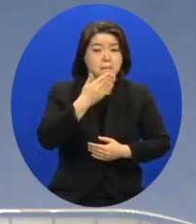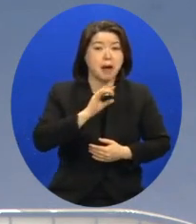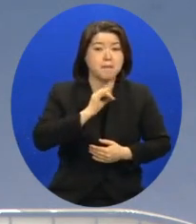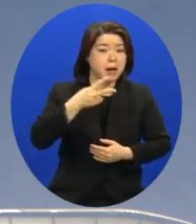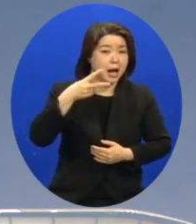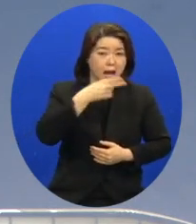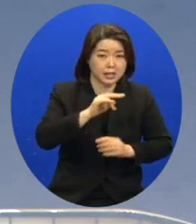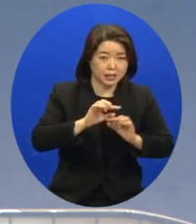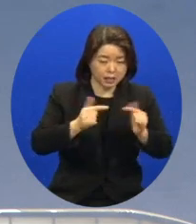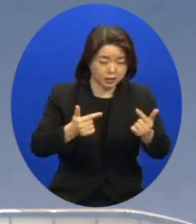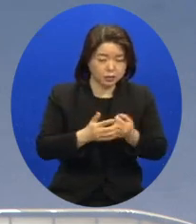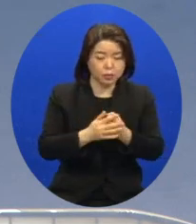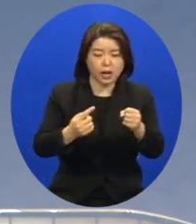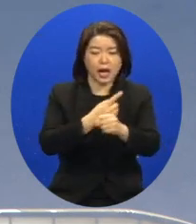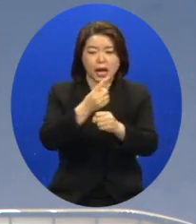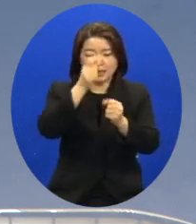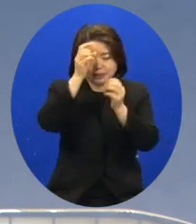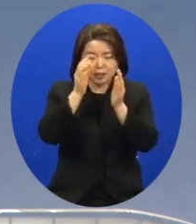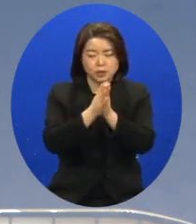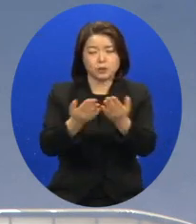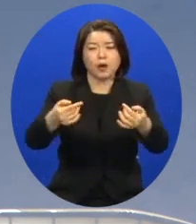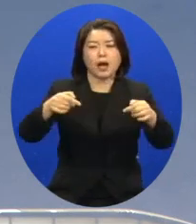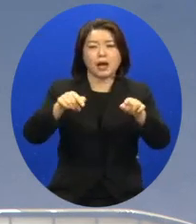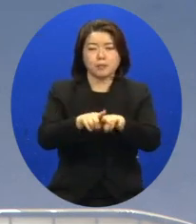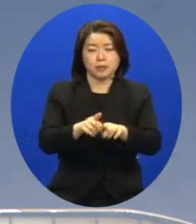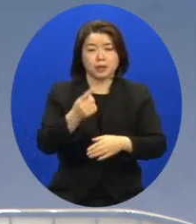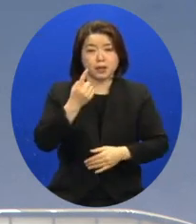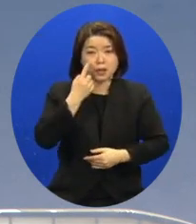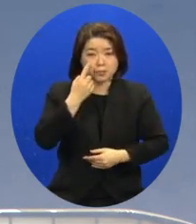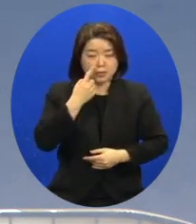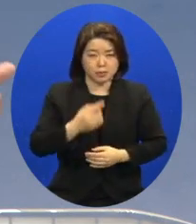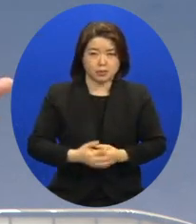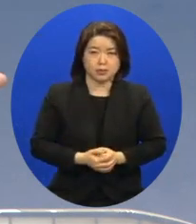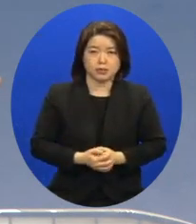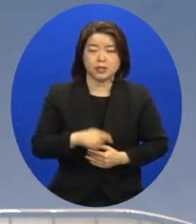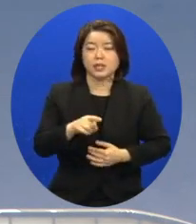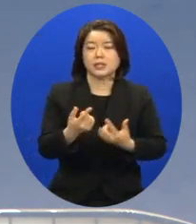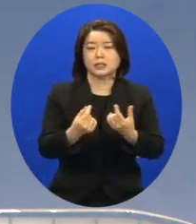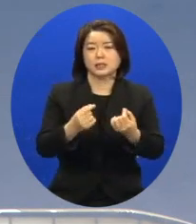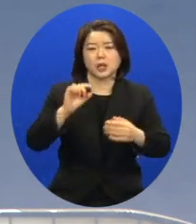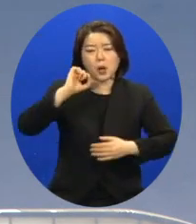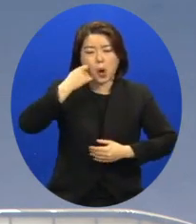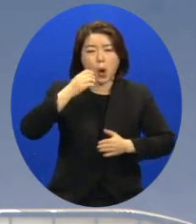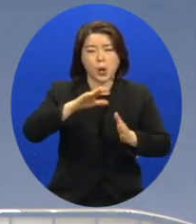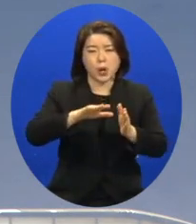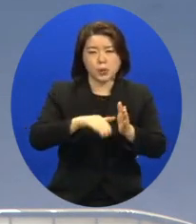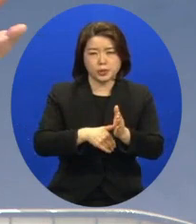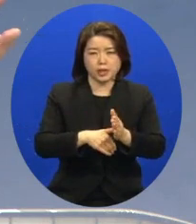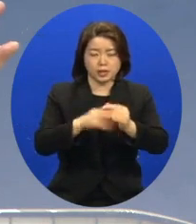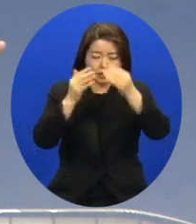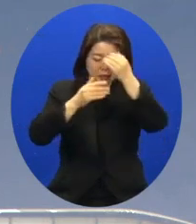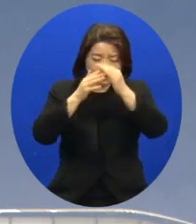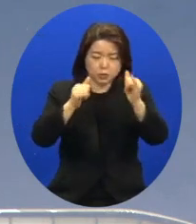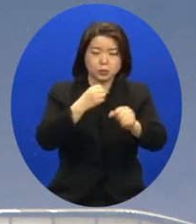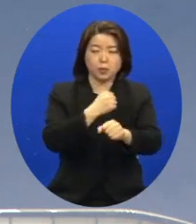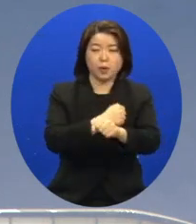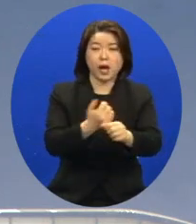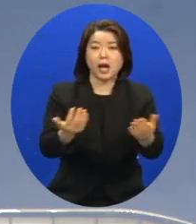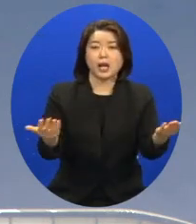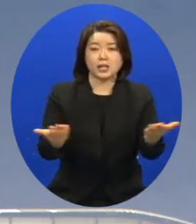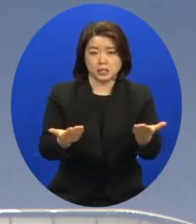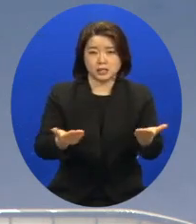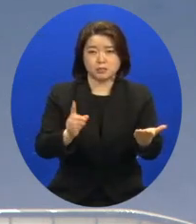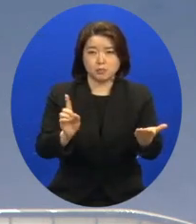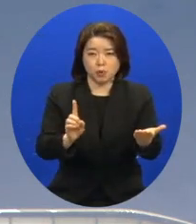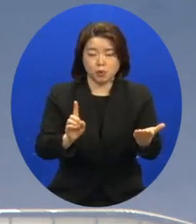아니고 한 시간 기도를 하자는 것입니다. 지금 이처럼 어려운 때에 성도가 해야 될 일이